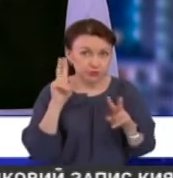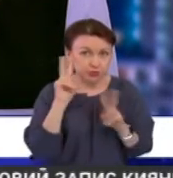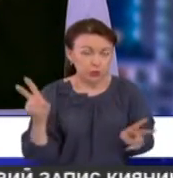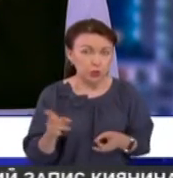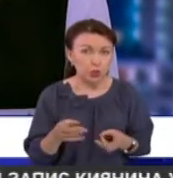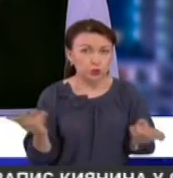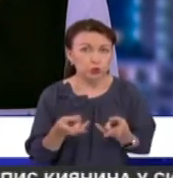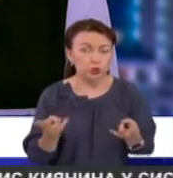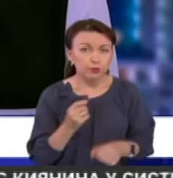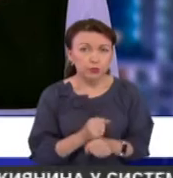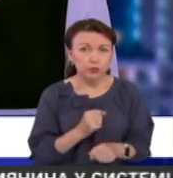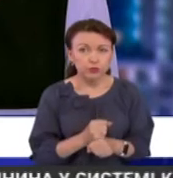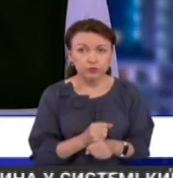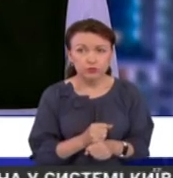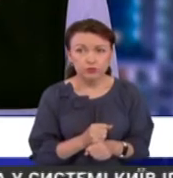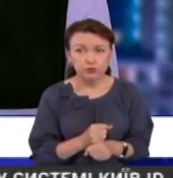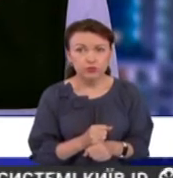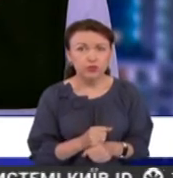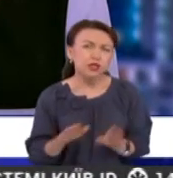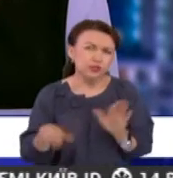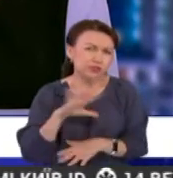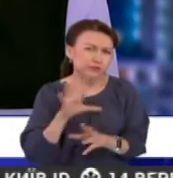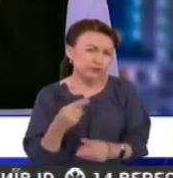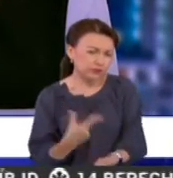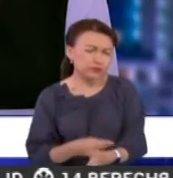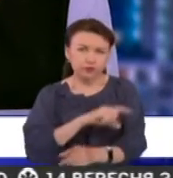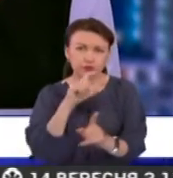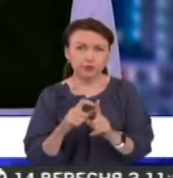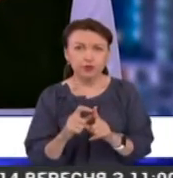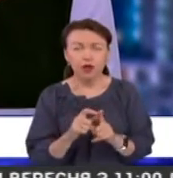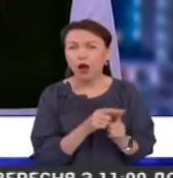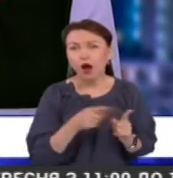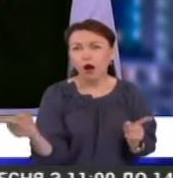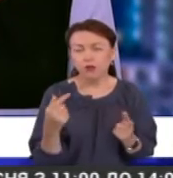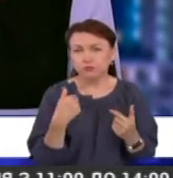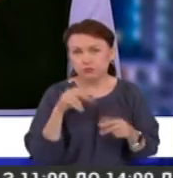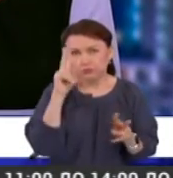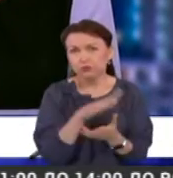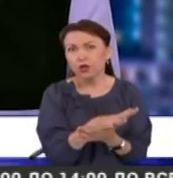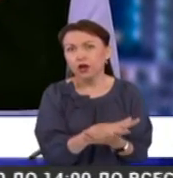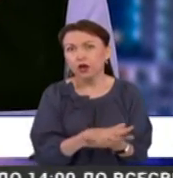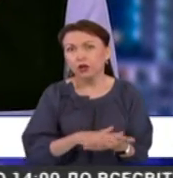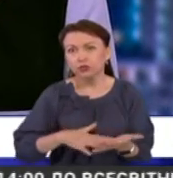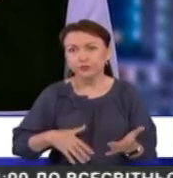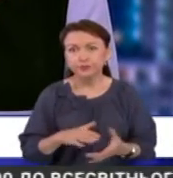їм треба робити відгук. Ми нам в дитинстві все зробили. Але впродовж скількох років